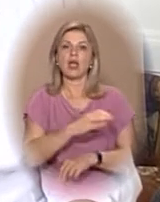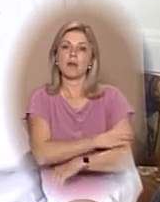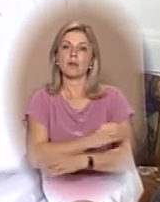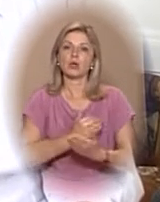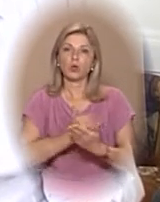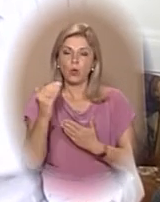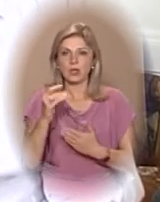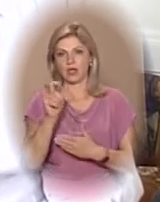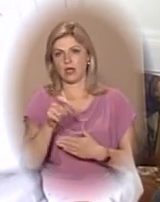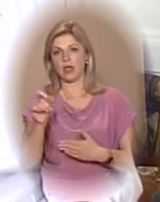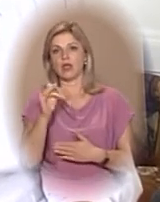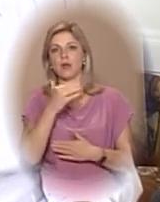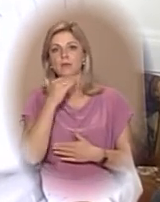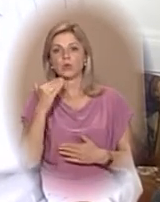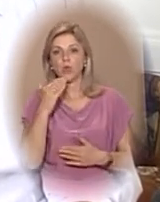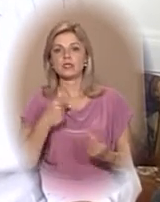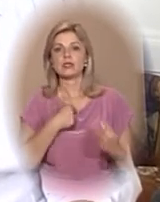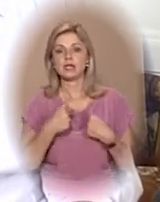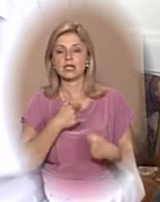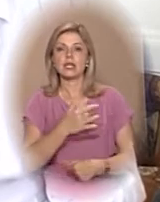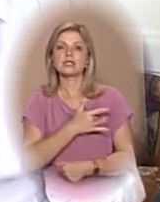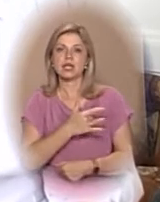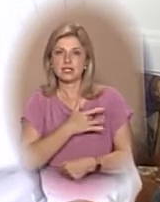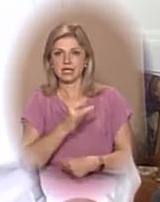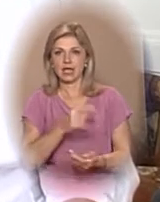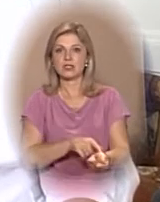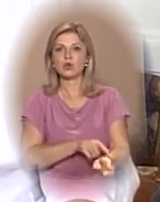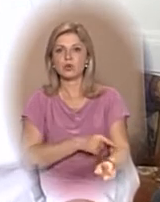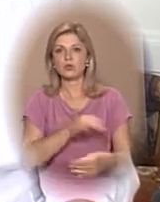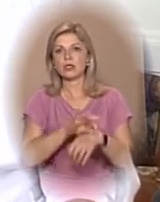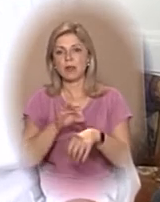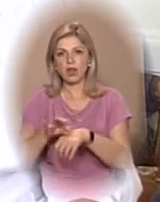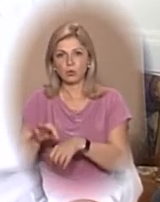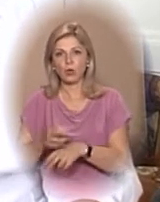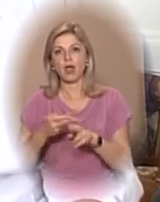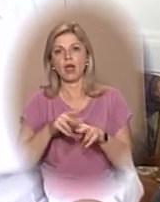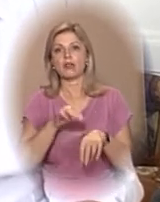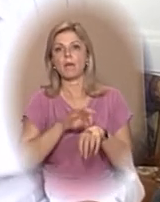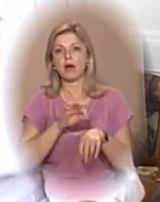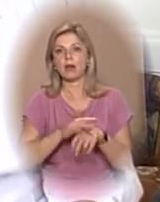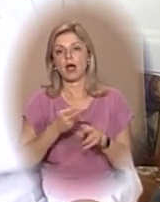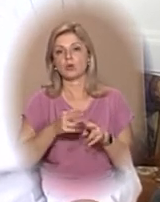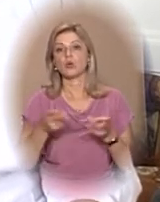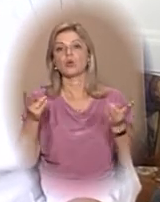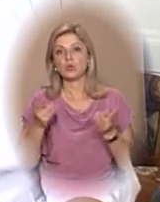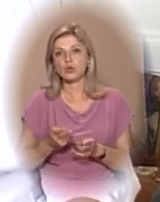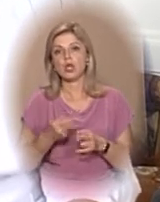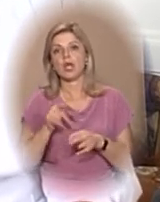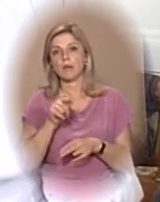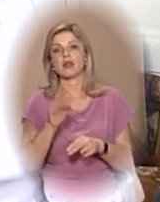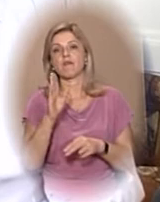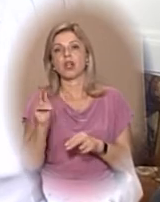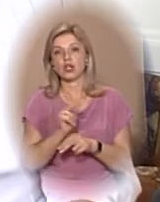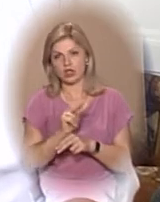и много у нас и больных, страдающих сердечно-сосудистой патологией. Это больные, которые нуждаются именно в